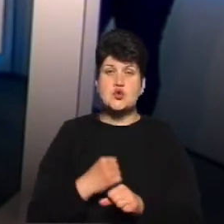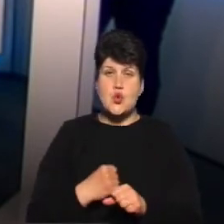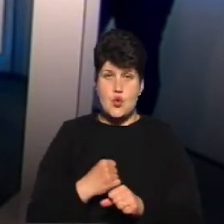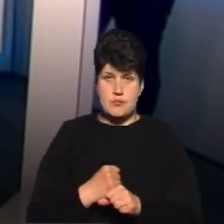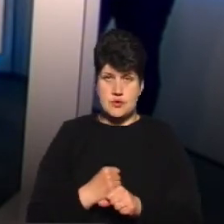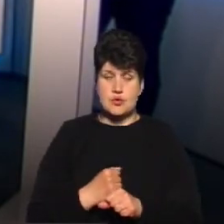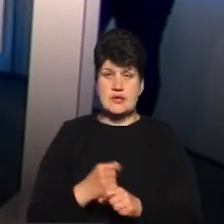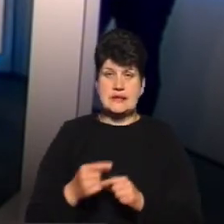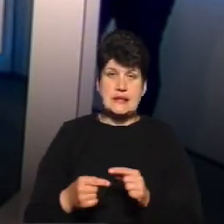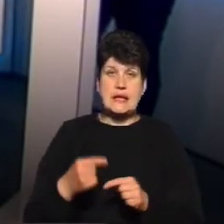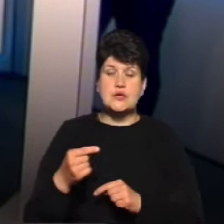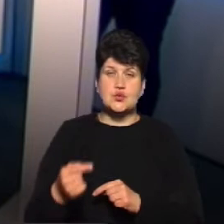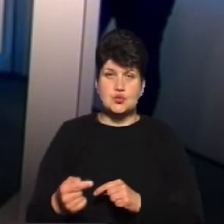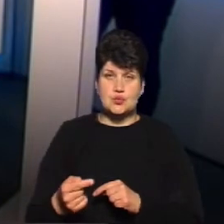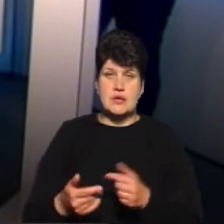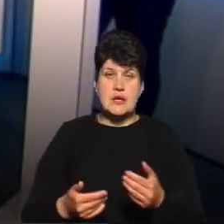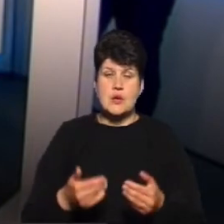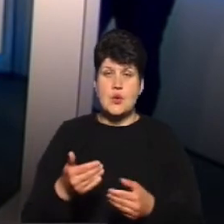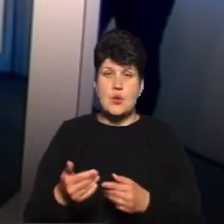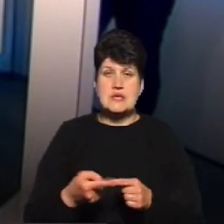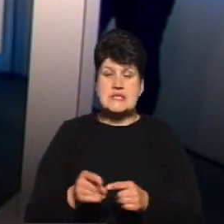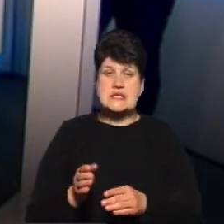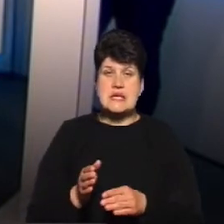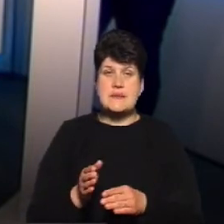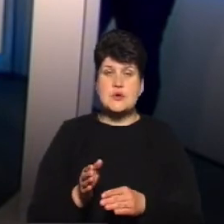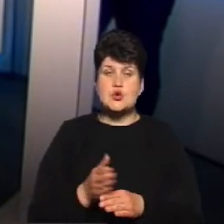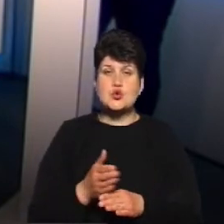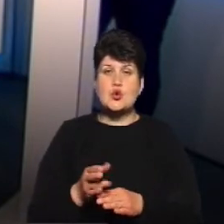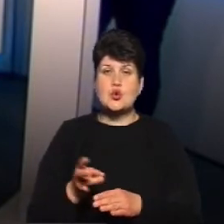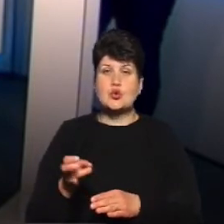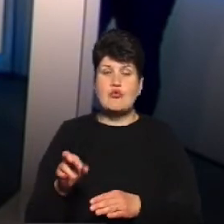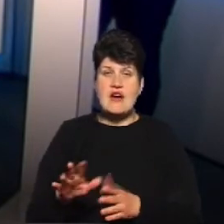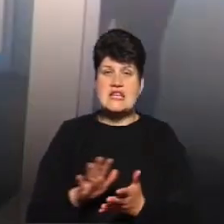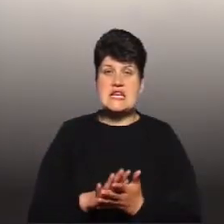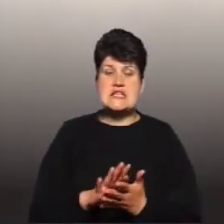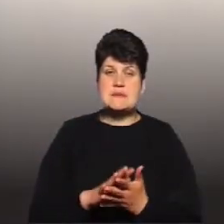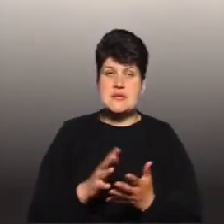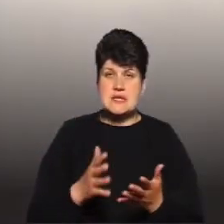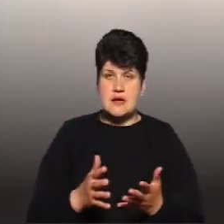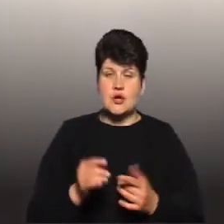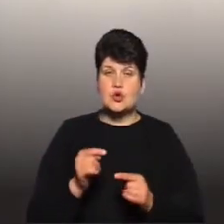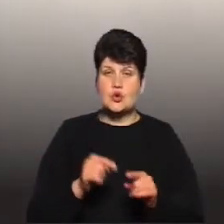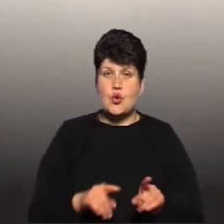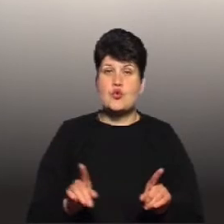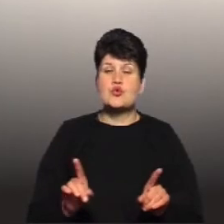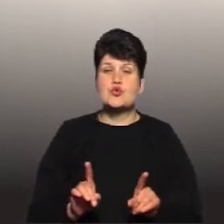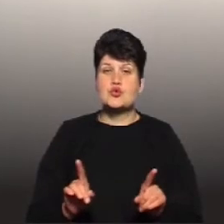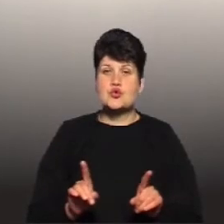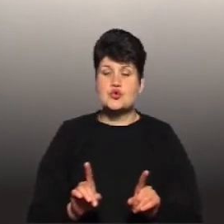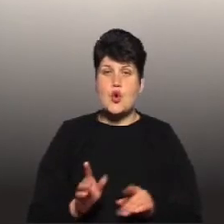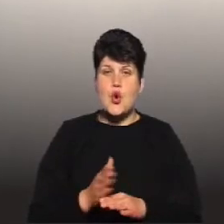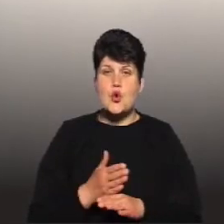Наступний крок – це сортування сміття. Того, що роздільно не